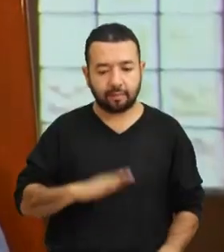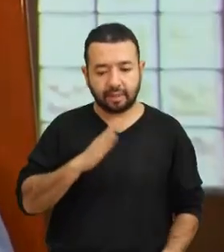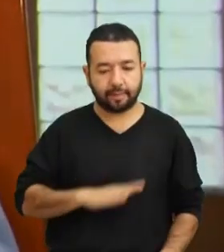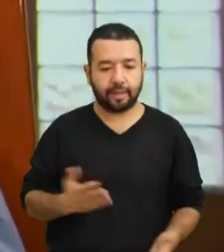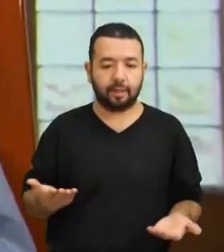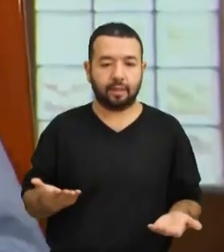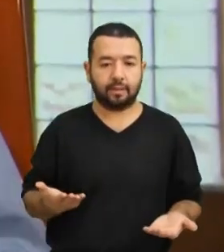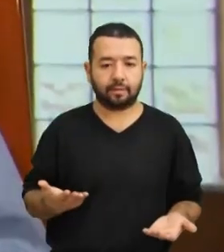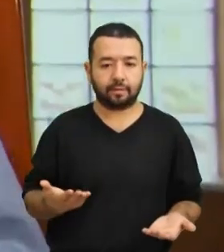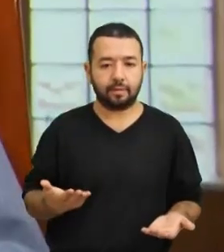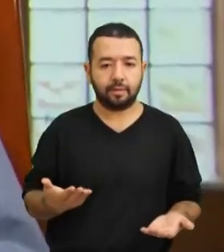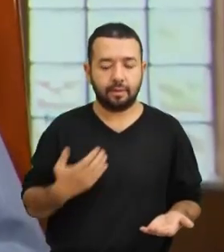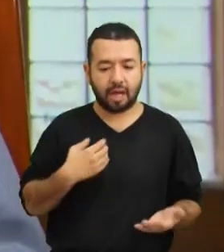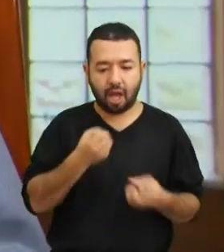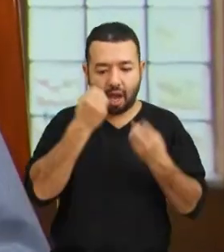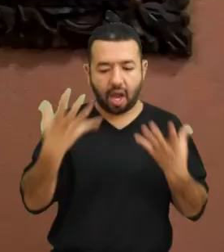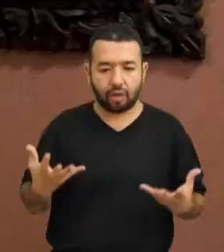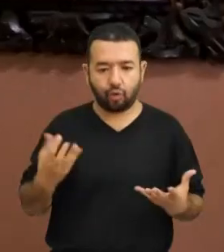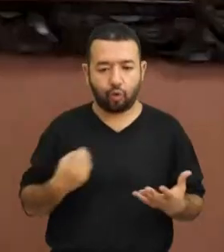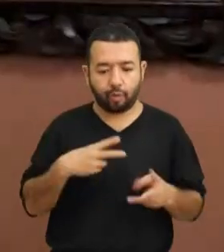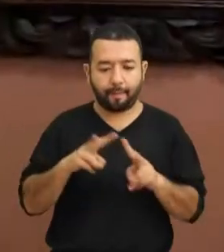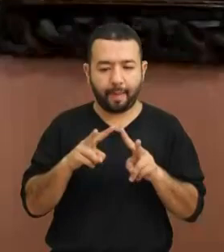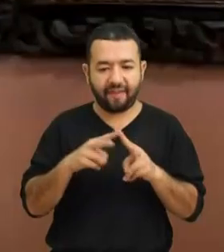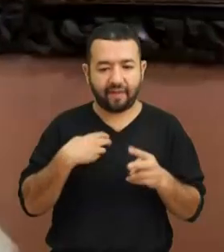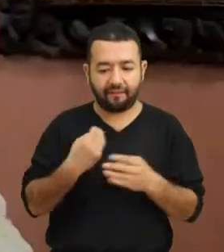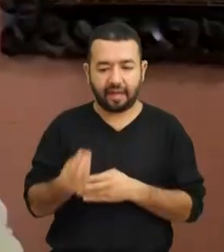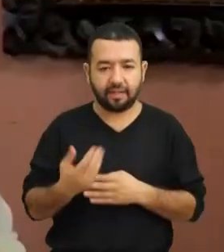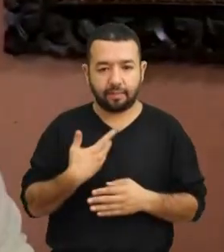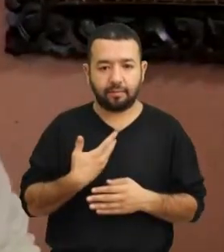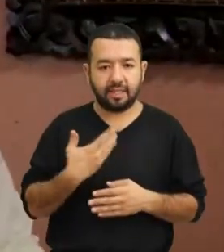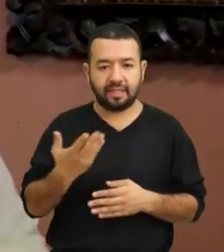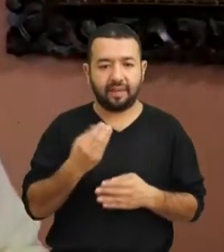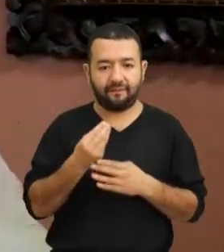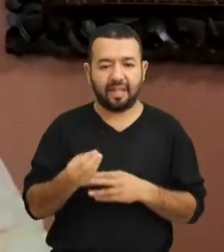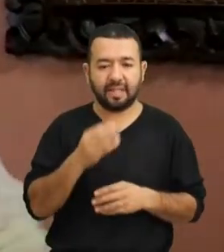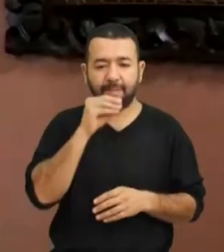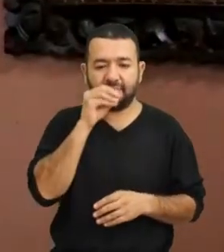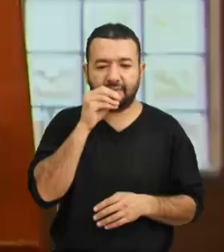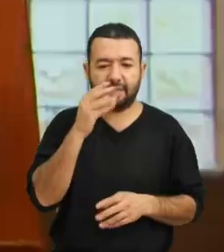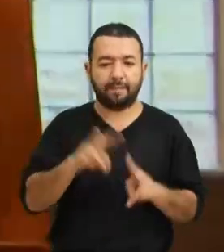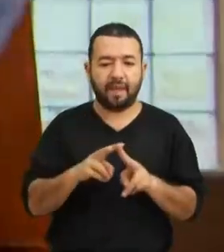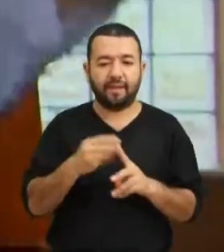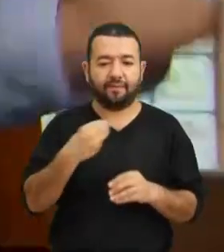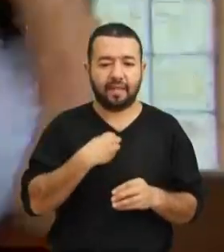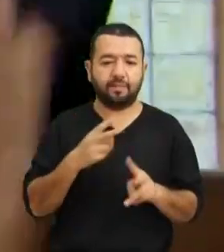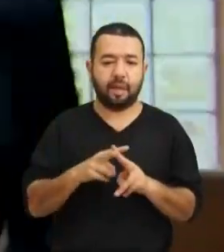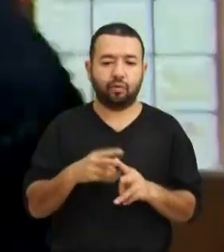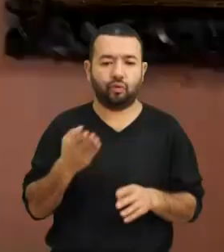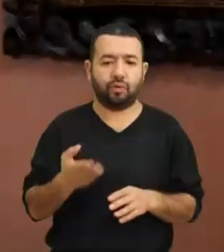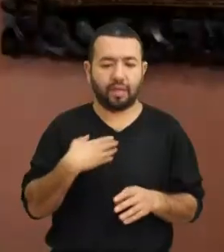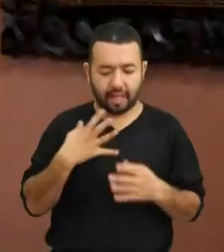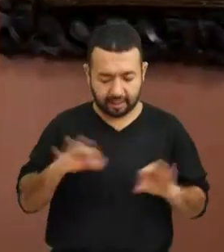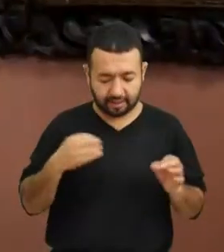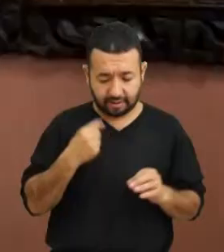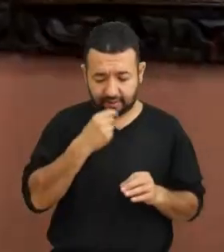ya? Dal budak verdim burada ya. Neredeyse meyve vereceğim ya. Sen versen vıdı vıdı meyvesi verirsin Mahmut. İşte